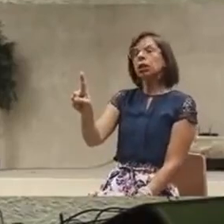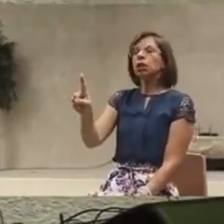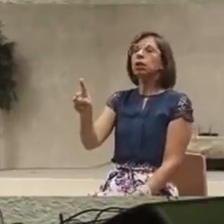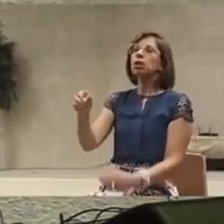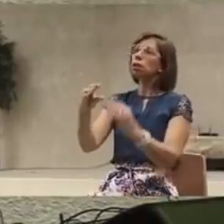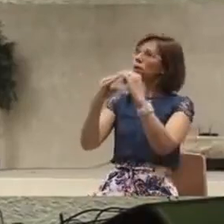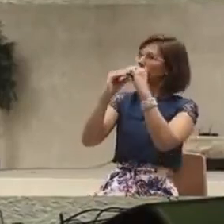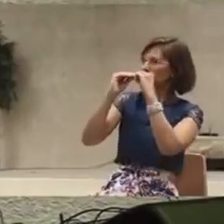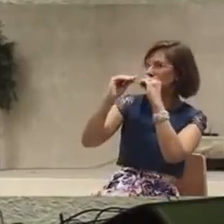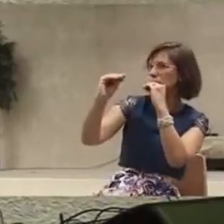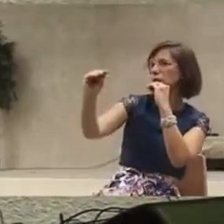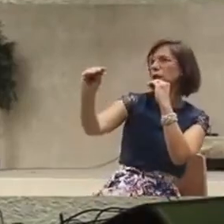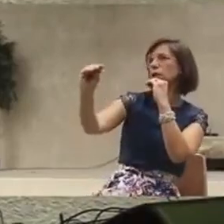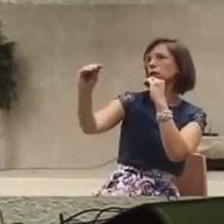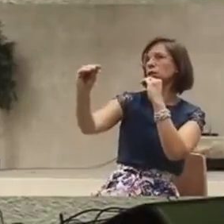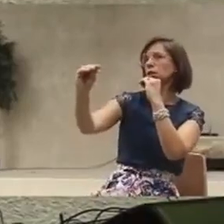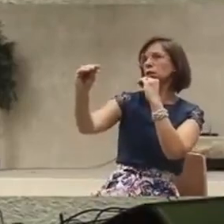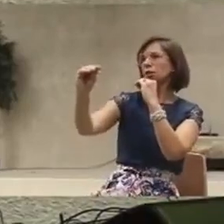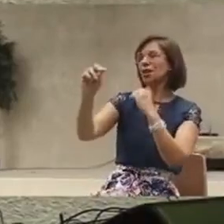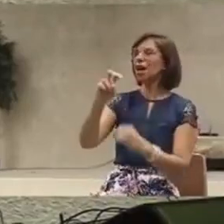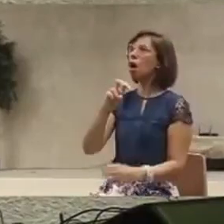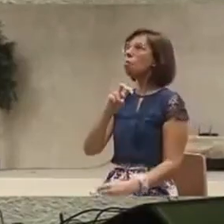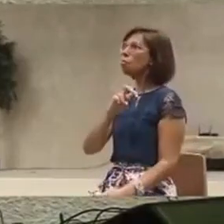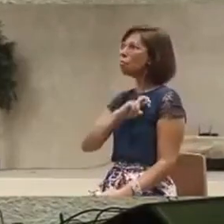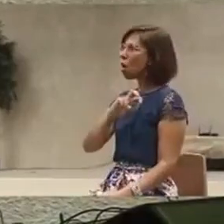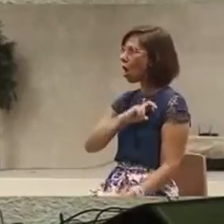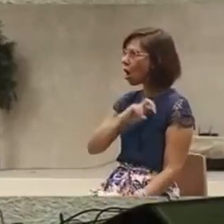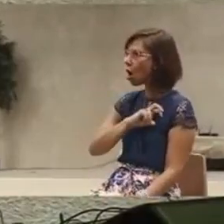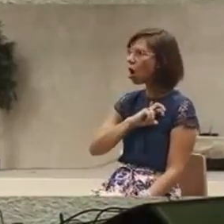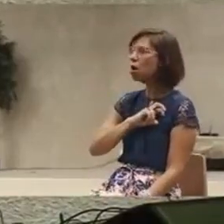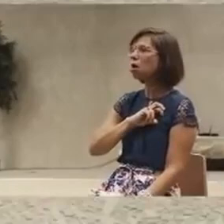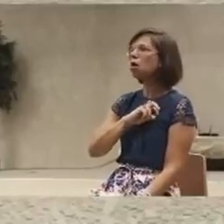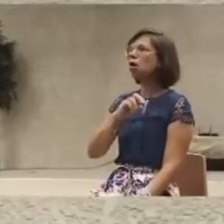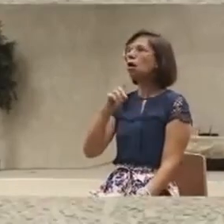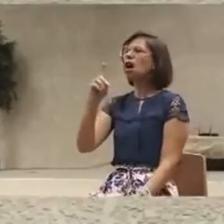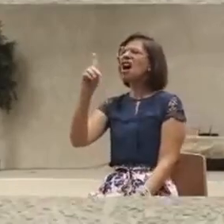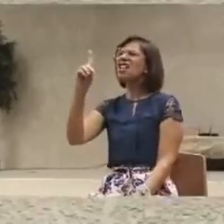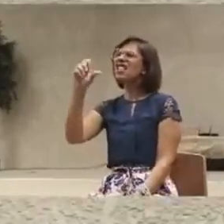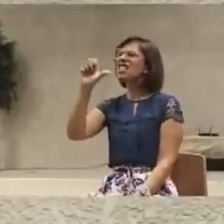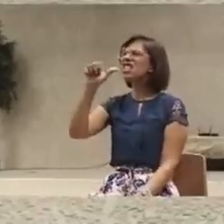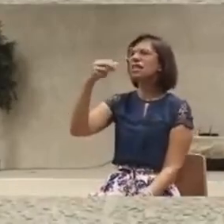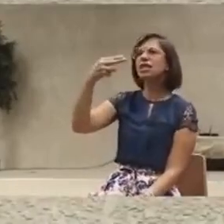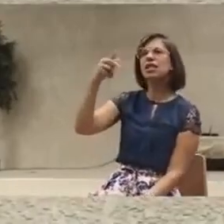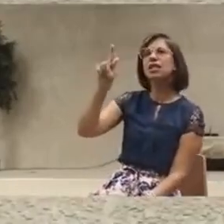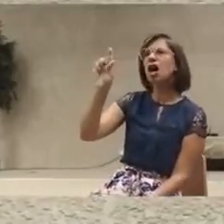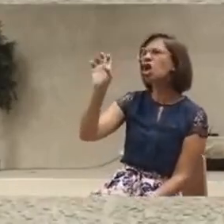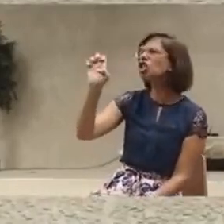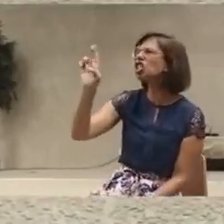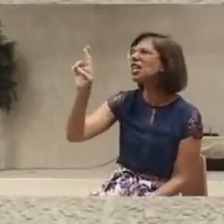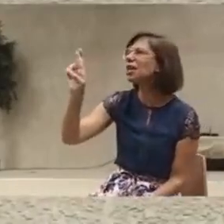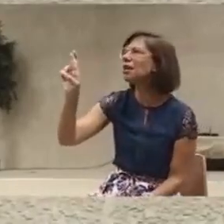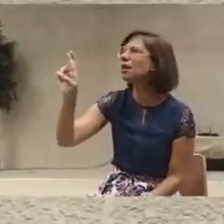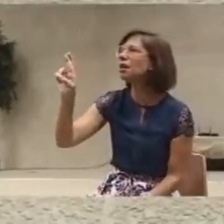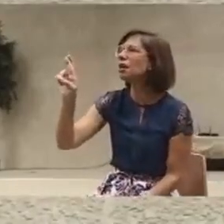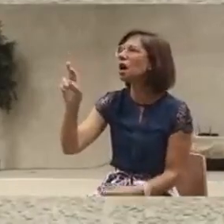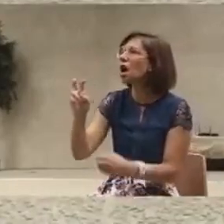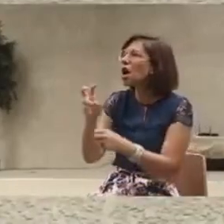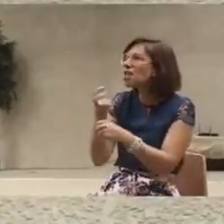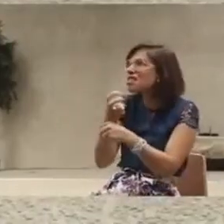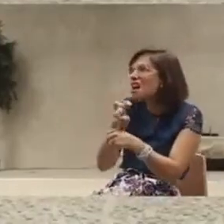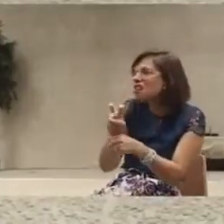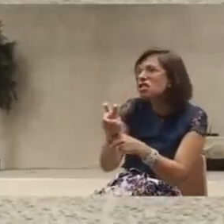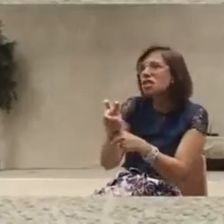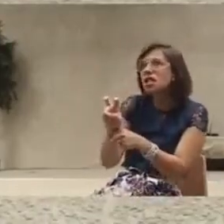est un lieu hostile, dangereux, avec plein de menaces, serpents, scorpions,